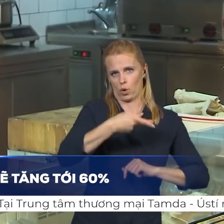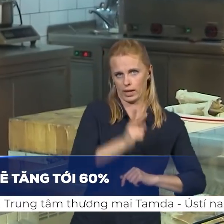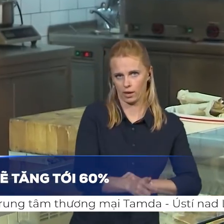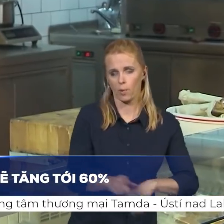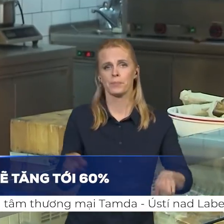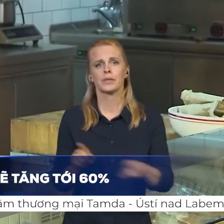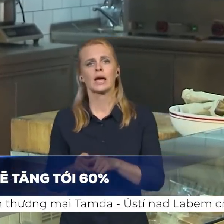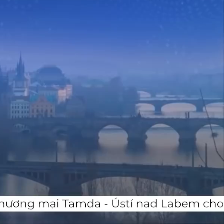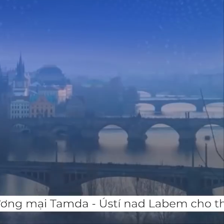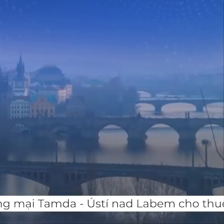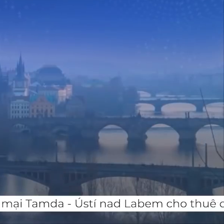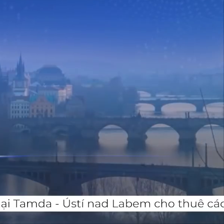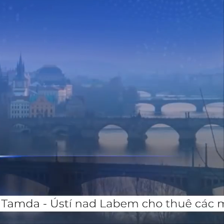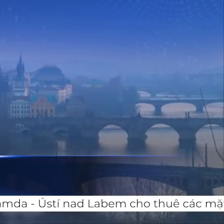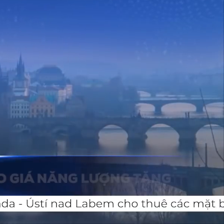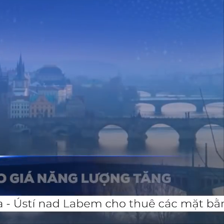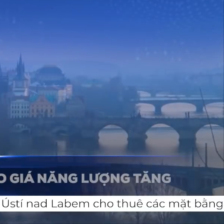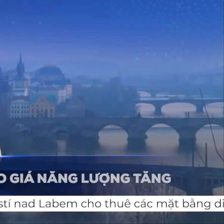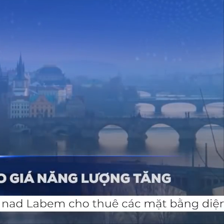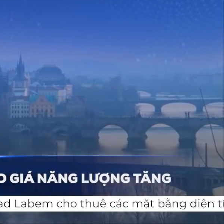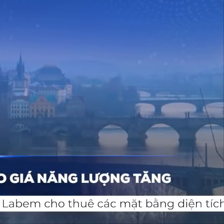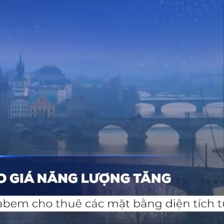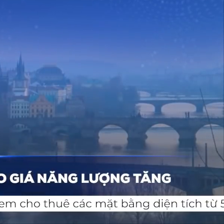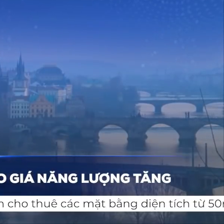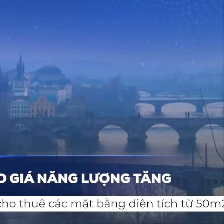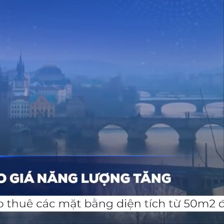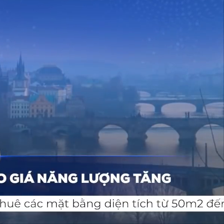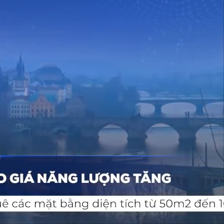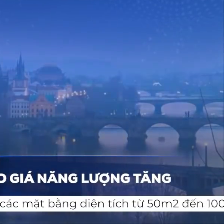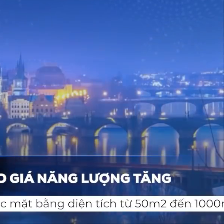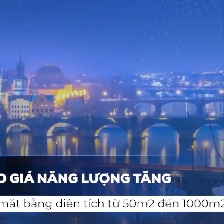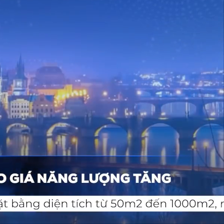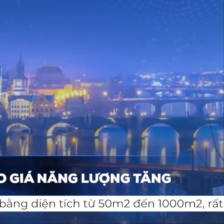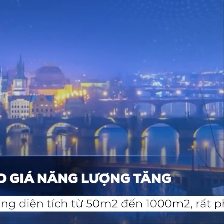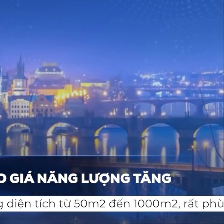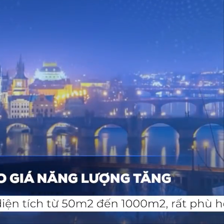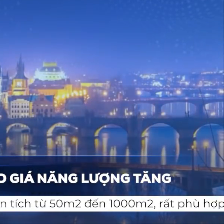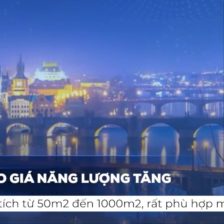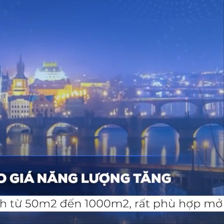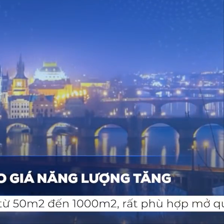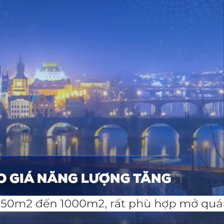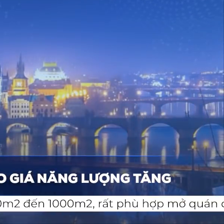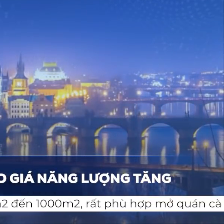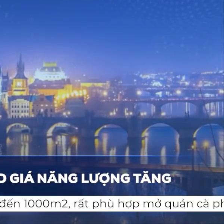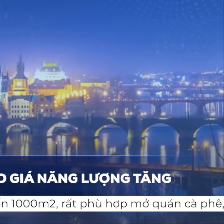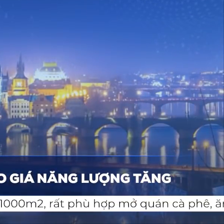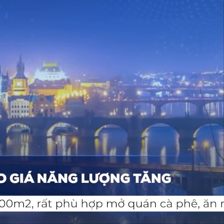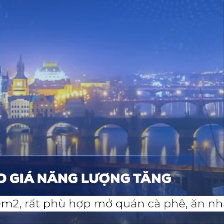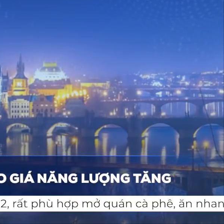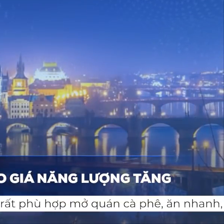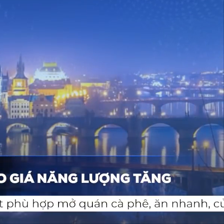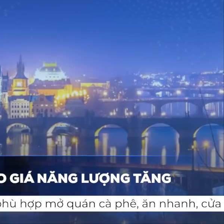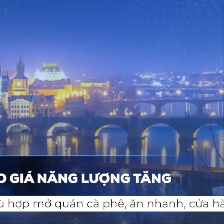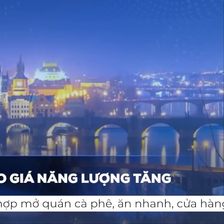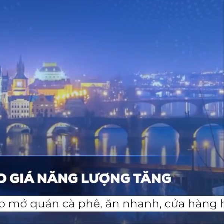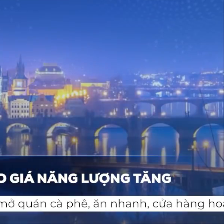60 phần trăm do giá năng lượng tăng cao nguyên phân đang quay trở lại sưởi ấm bằng đốt gỗ hiện cảnh sát đang phải xử lý nhiều vụ